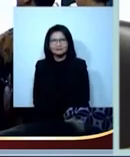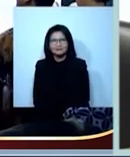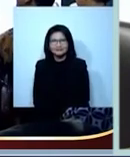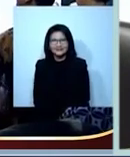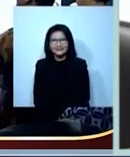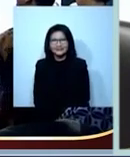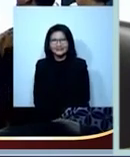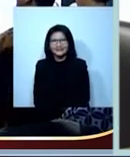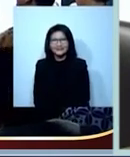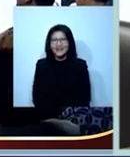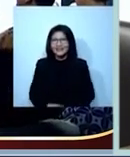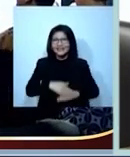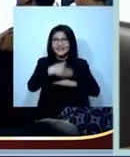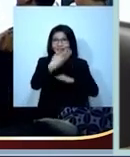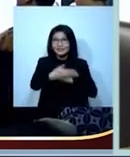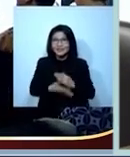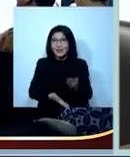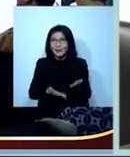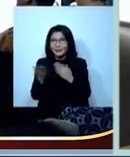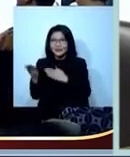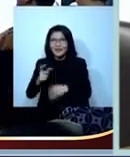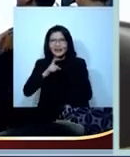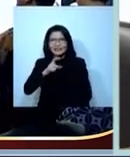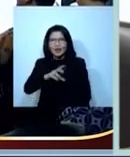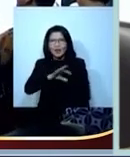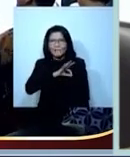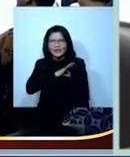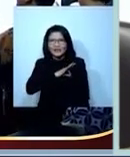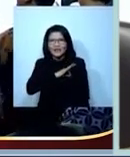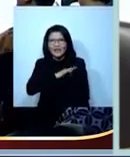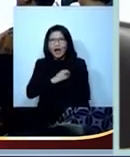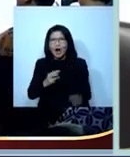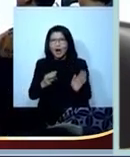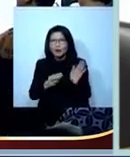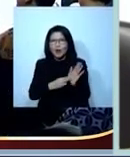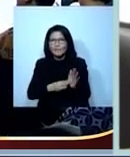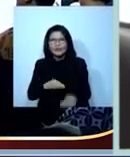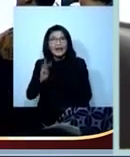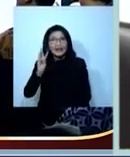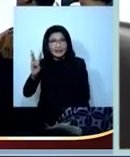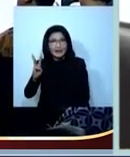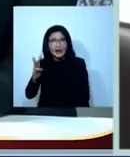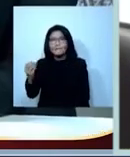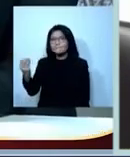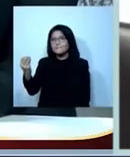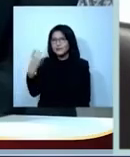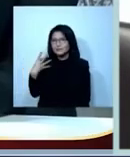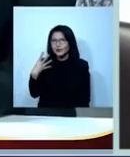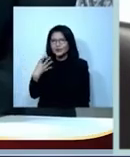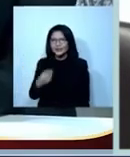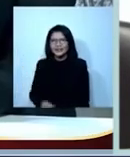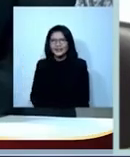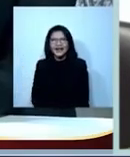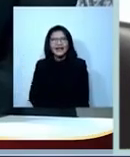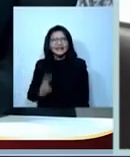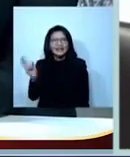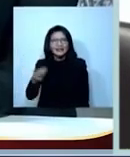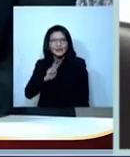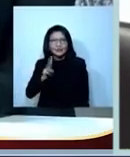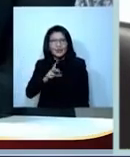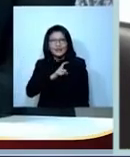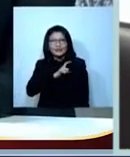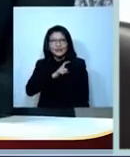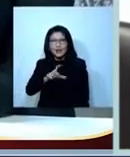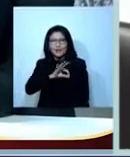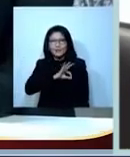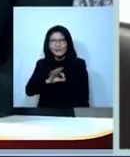tidak terjawab, terkelihatan artikulatifnya. Nah, dari sini saya memang kalau untuk pengalaman debat kan sebenarnya dua-dua dari